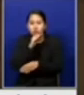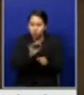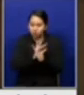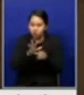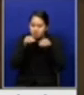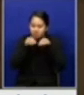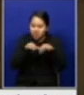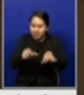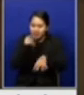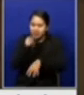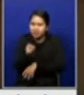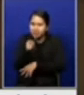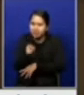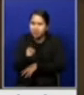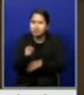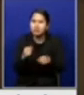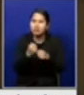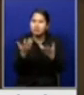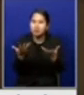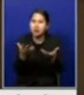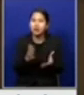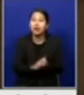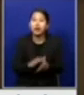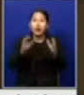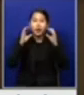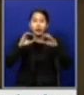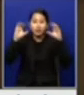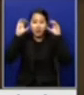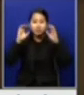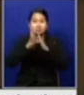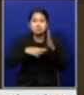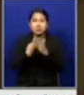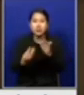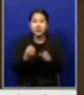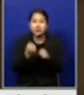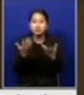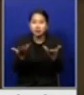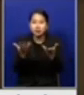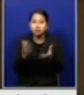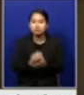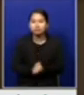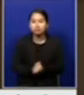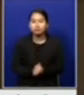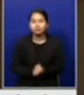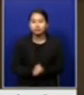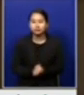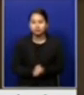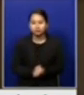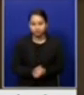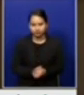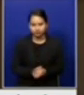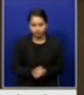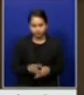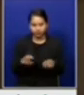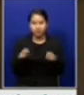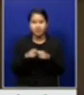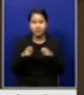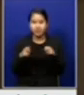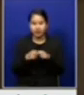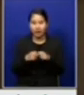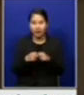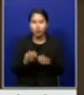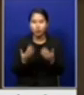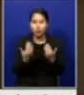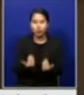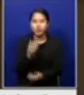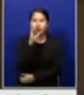จะดำเนินการอย่างใดนี่คือปัญหาที่เราจะต้องมาพูดกันการที่